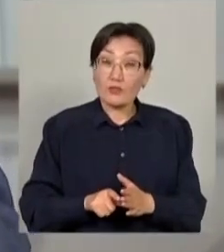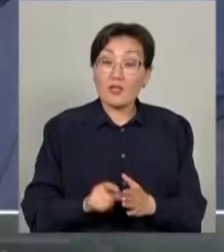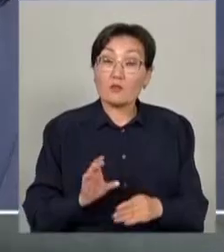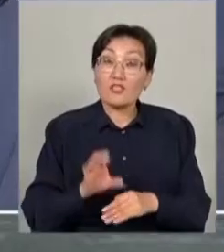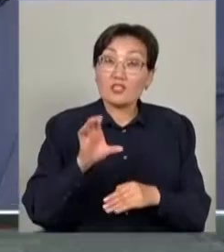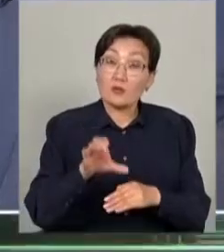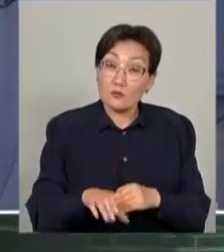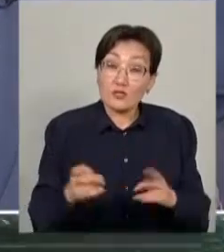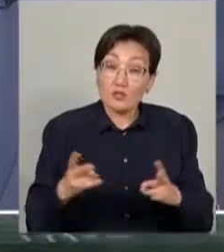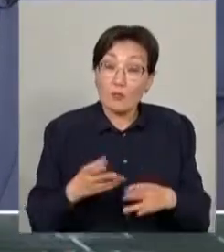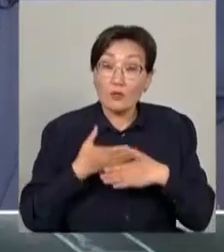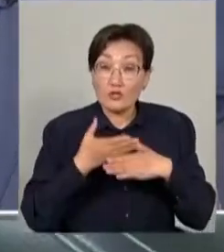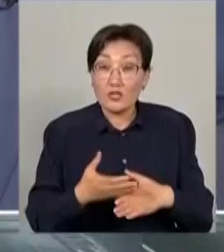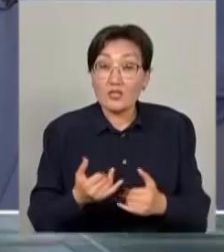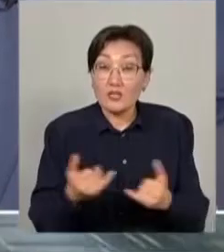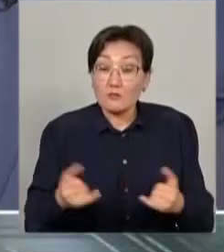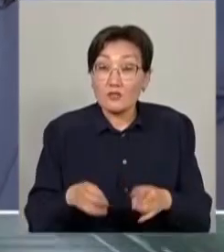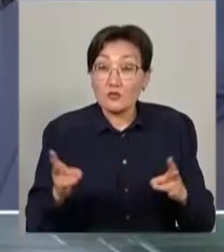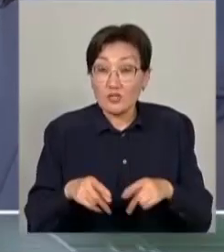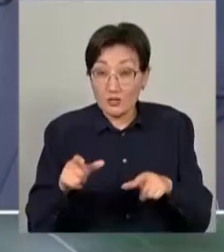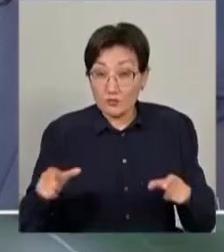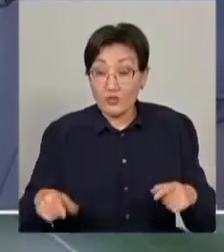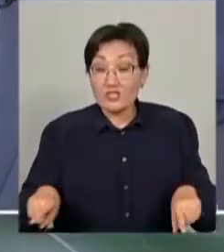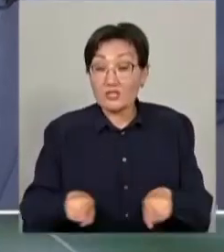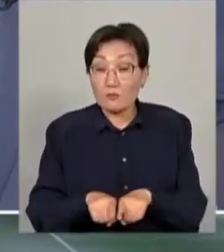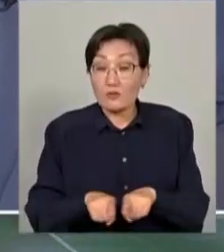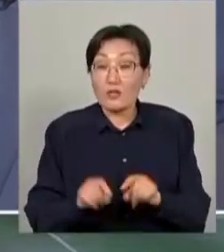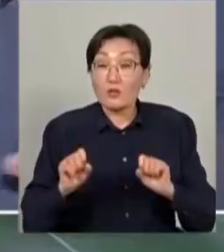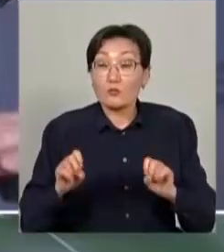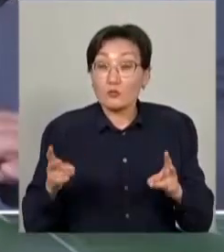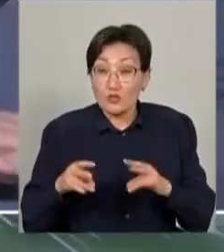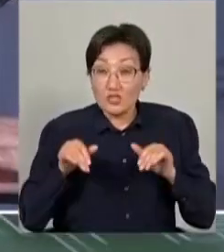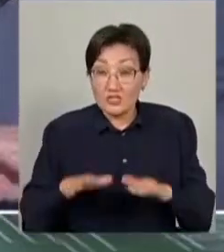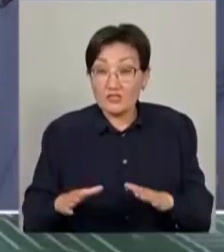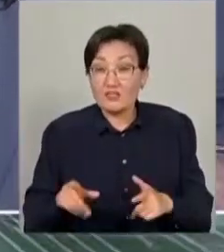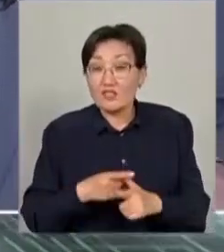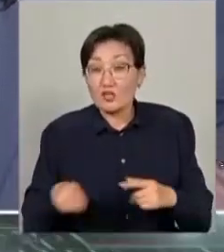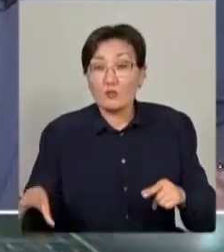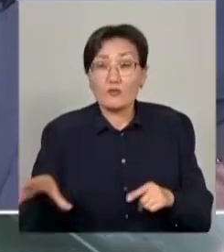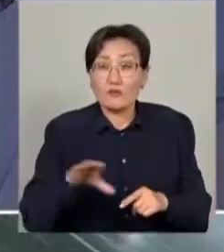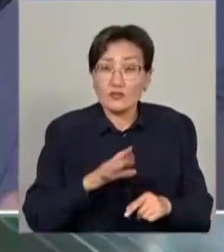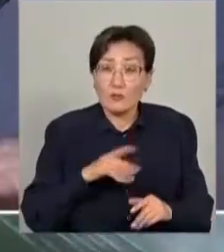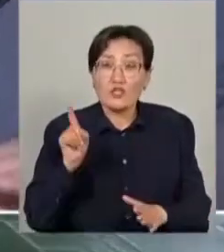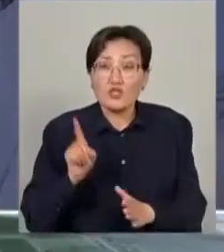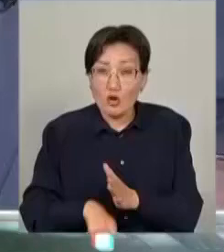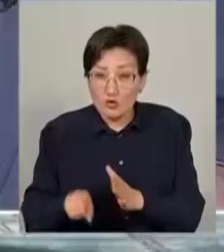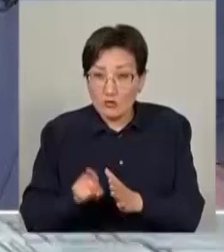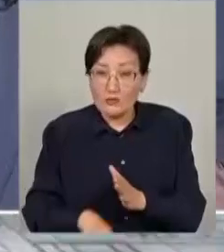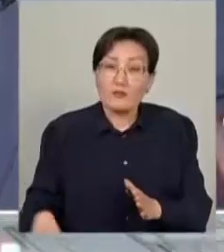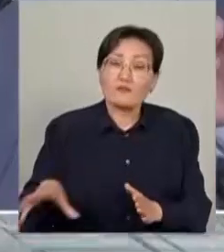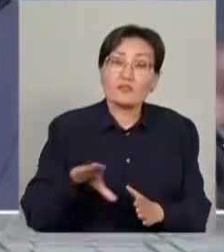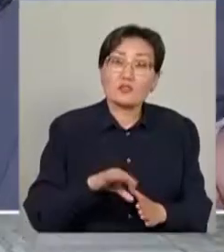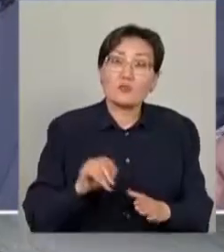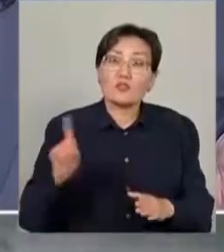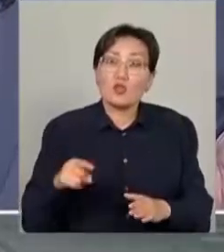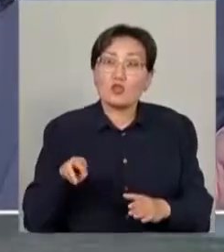целенаправленно направить на помощь для нуждающимся. Таким образом можно решить. А не так, чтобы всем было дешевое, и всем,